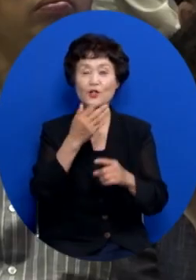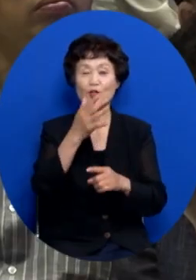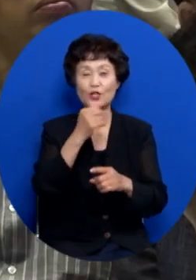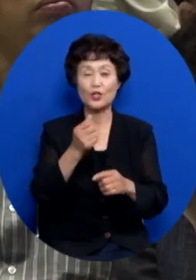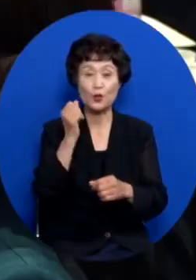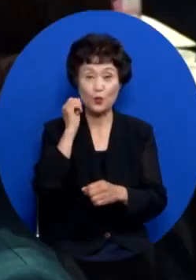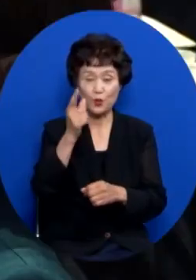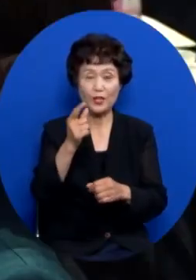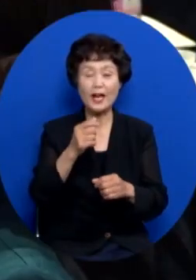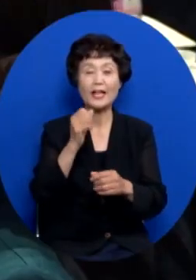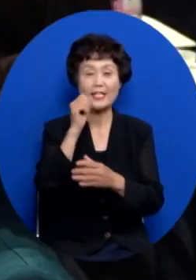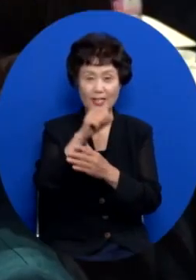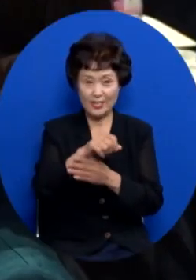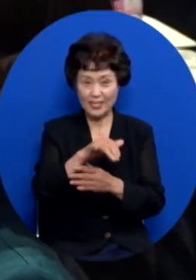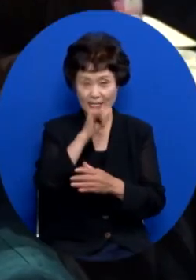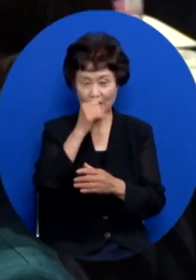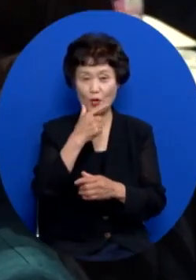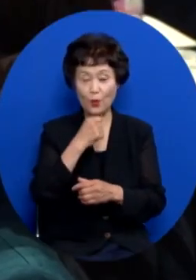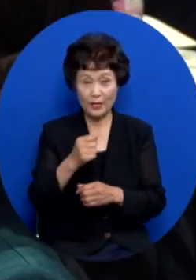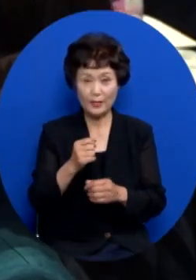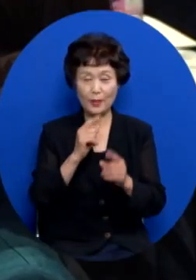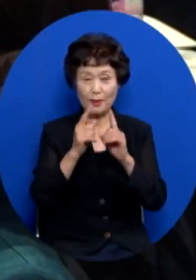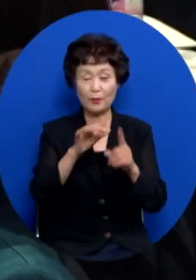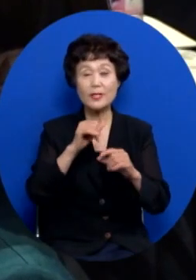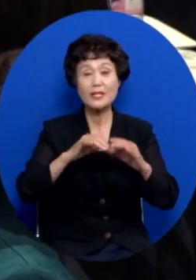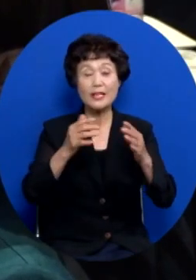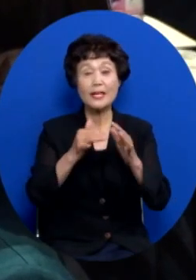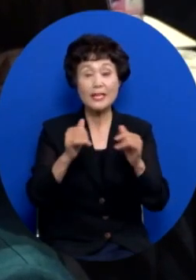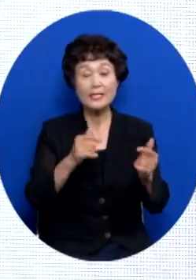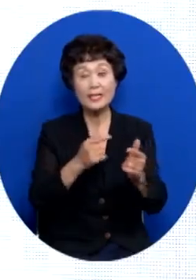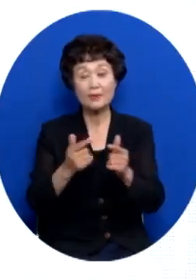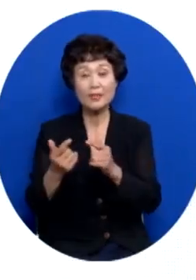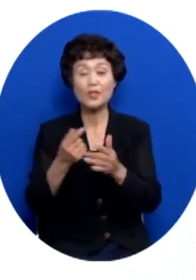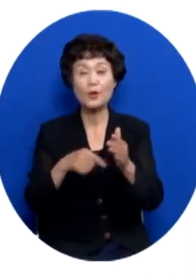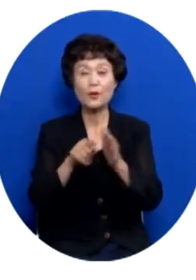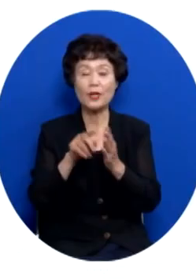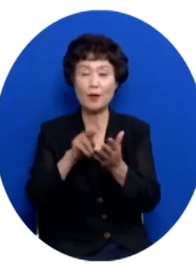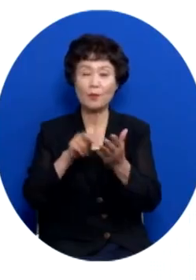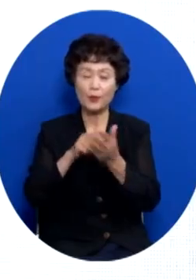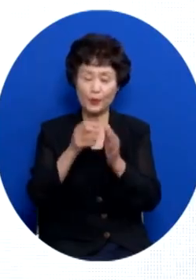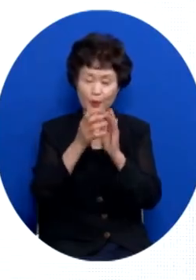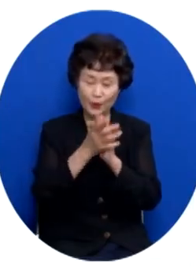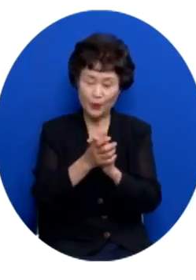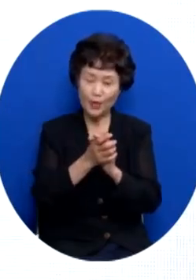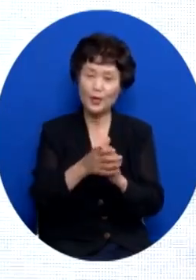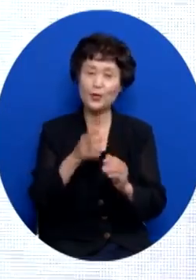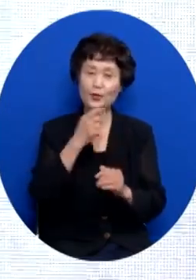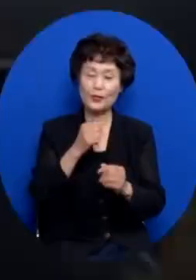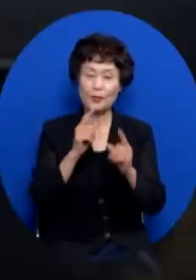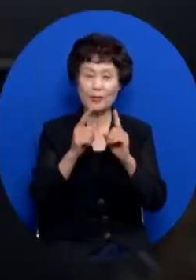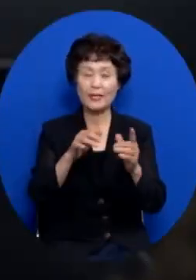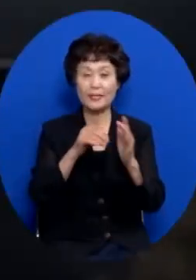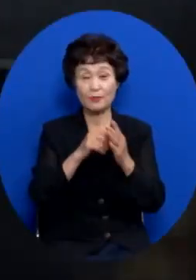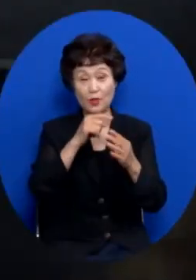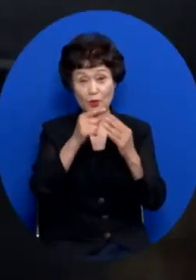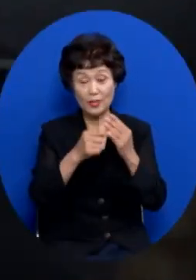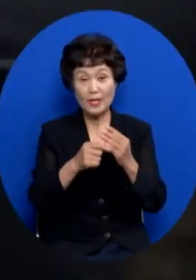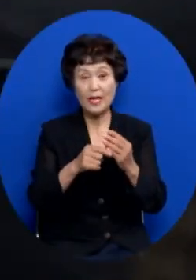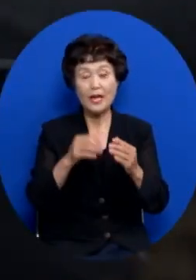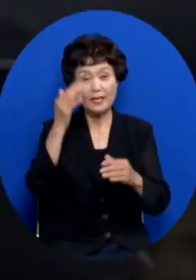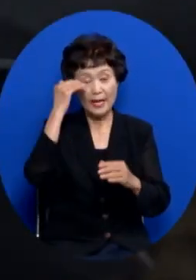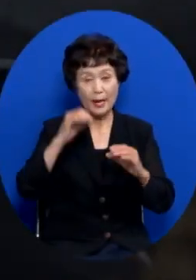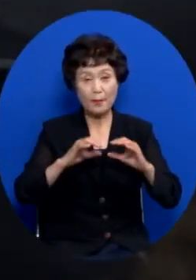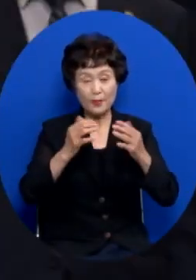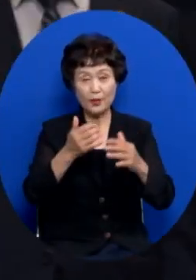세계 사람들을 위해 엎드려 기도하는 참석자들이 되길 바란다고 전했습니다 이어진 순서에선 대한민국과 충북의